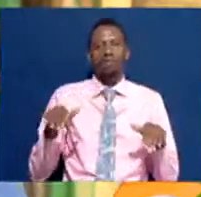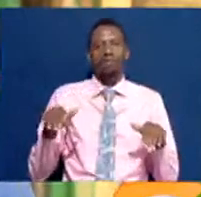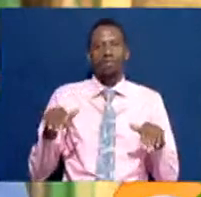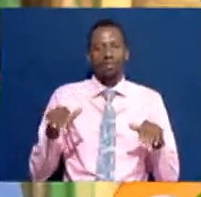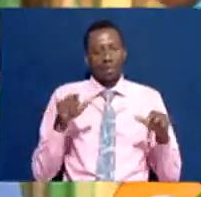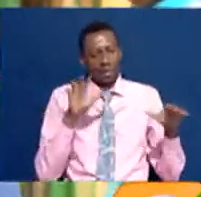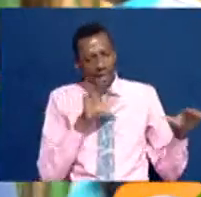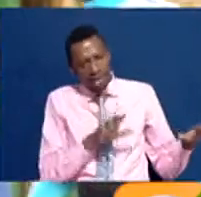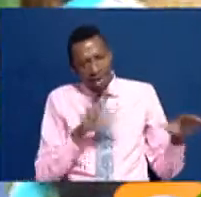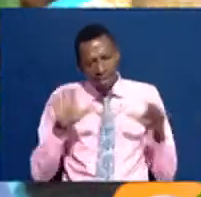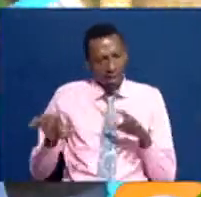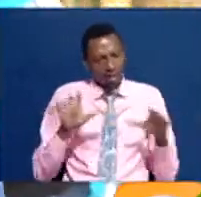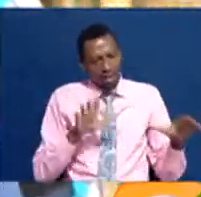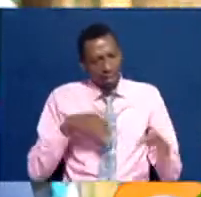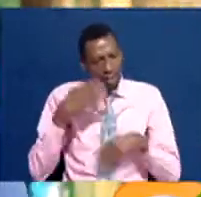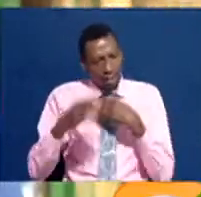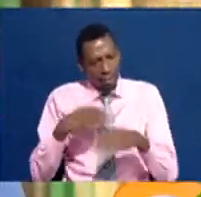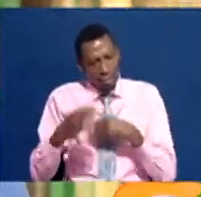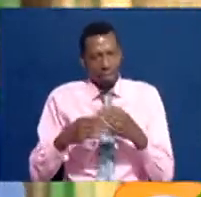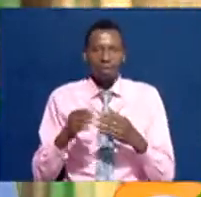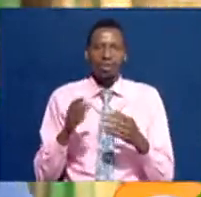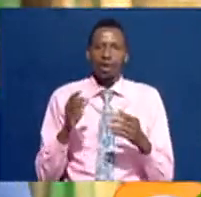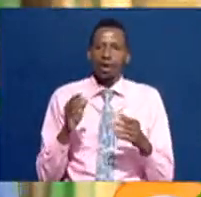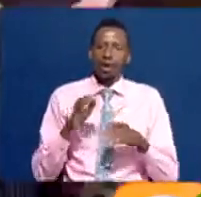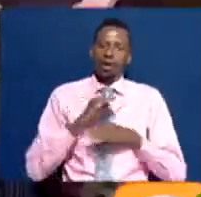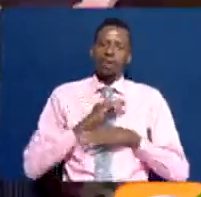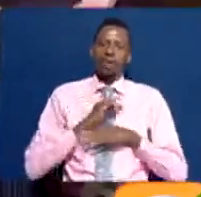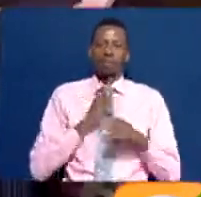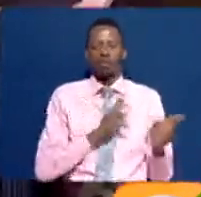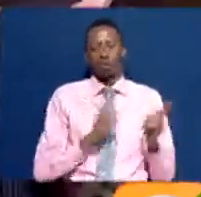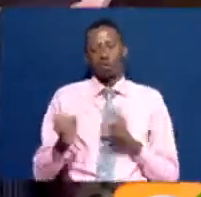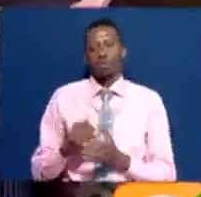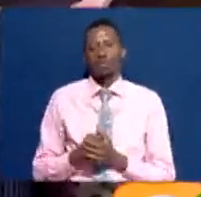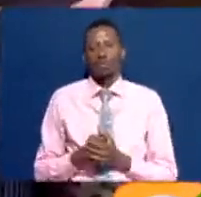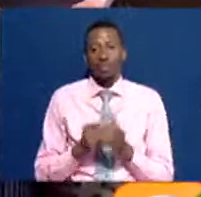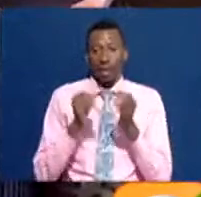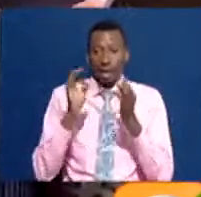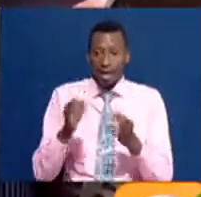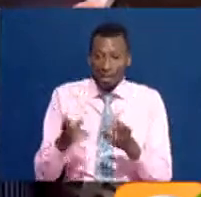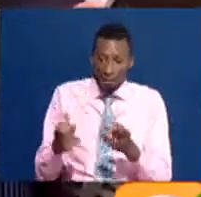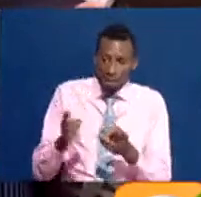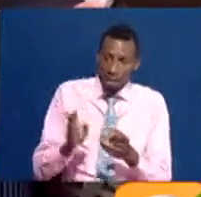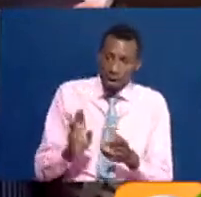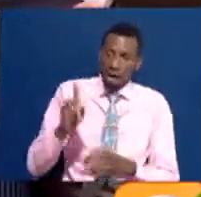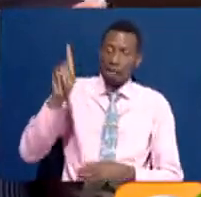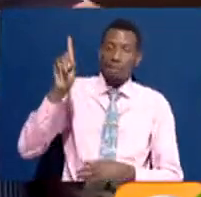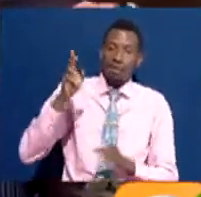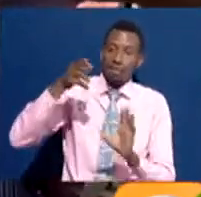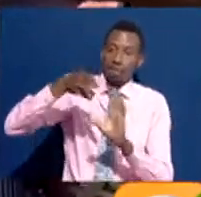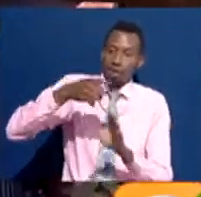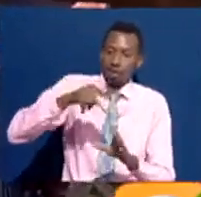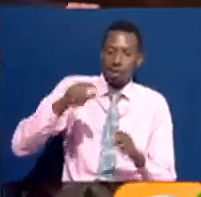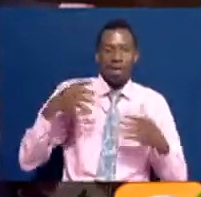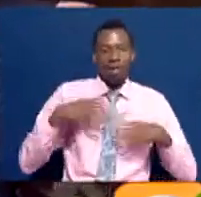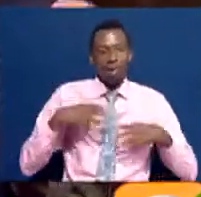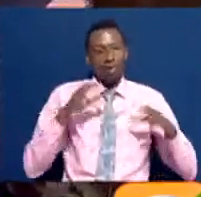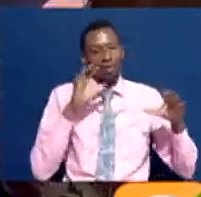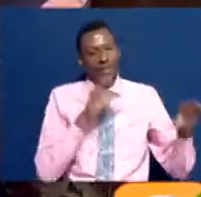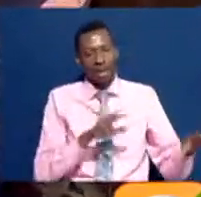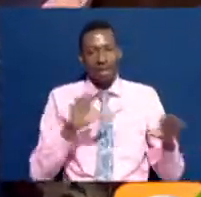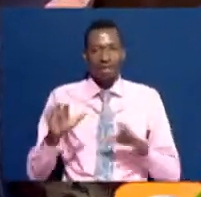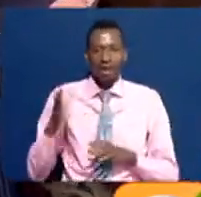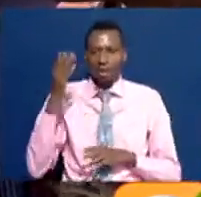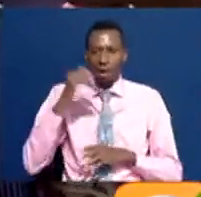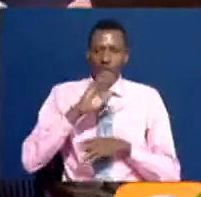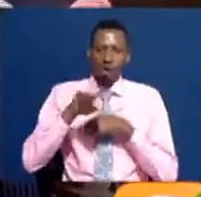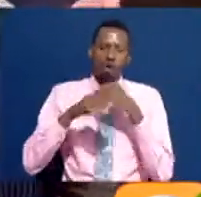Tusumbuke, kama ni kusumbuka tusumbuke mara moja. Tusoe. Lakini kama watapandisha mafuta ni kama wanatuumiza sisi wananchi ambao sisi wote ni